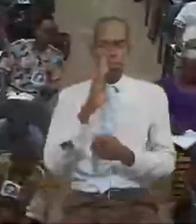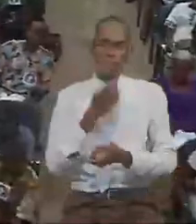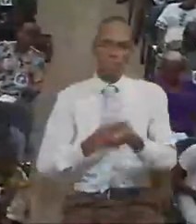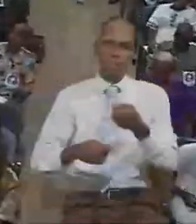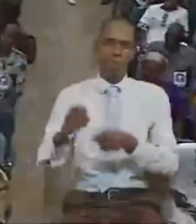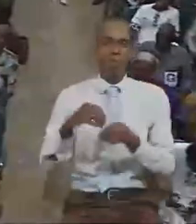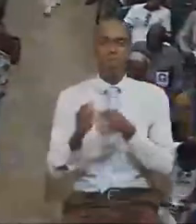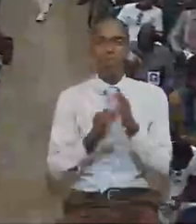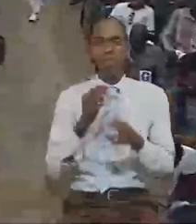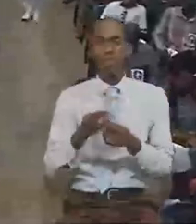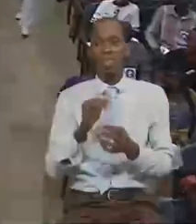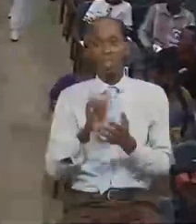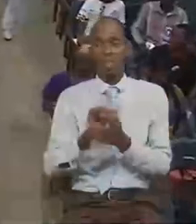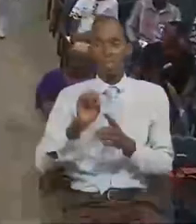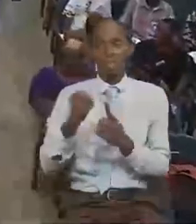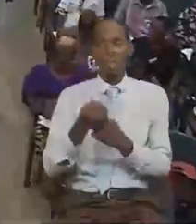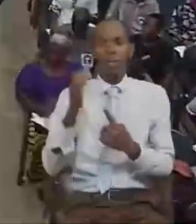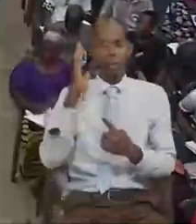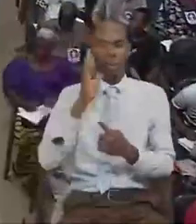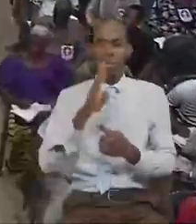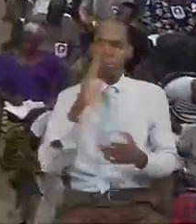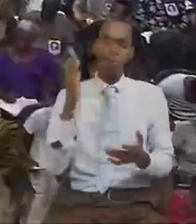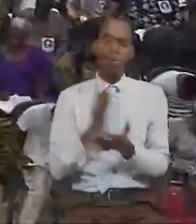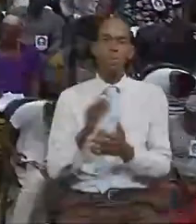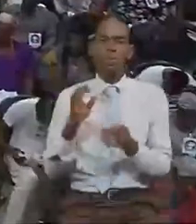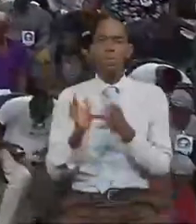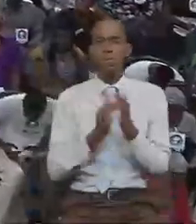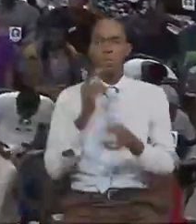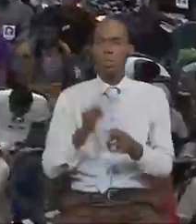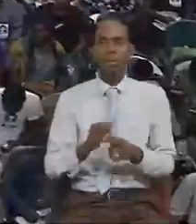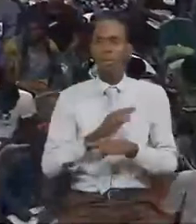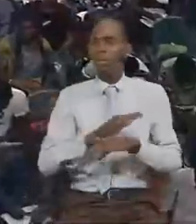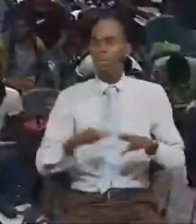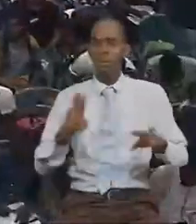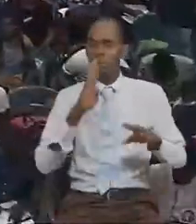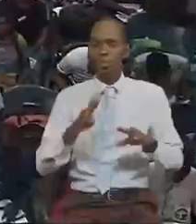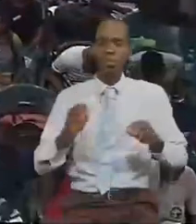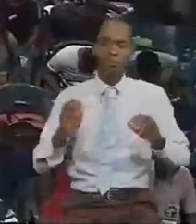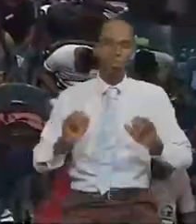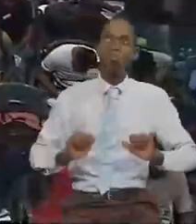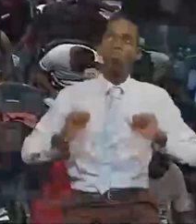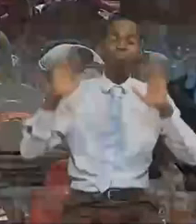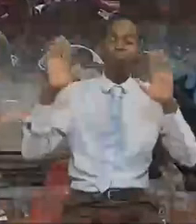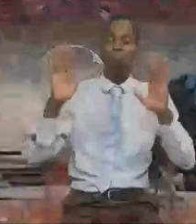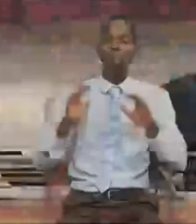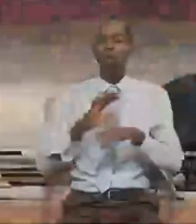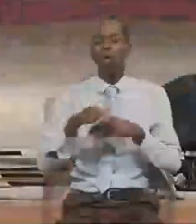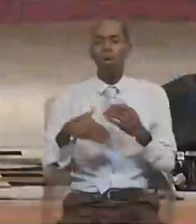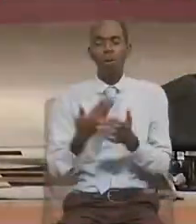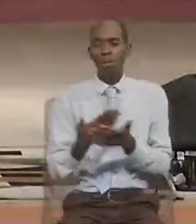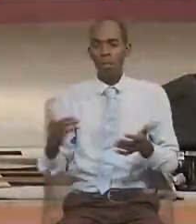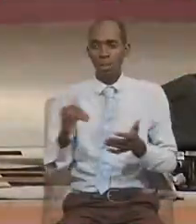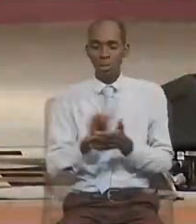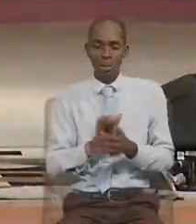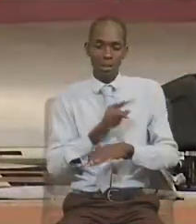va cesser. Ne cède pas. Toutes ces choses, s'il n'y a plus de solution naturelle, la puissance